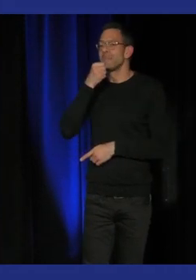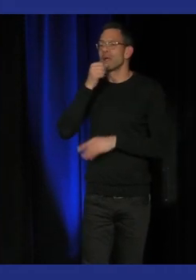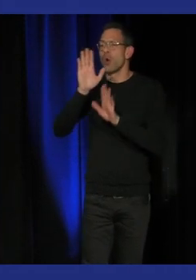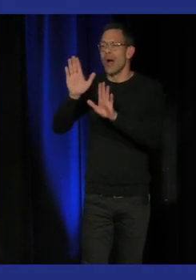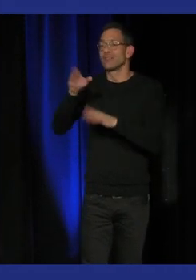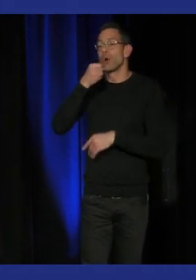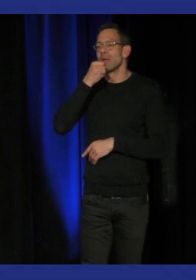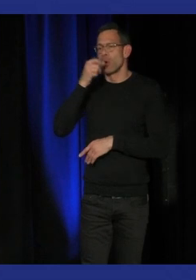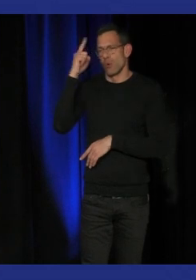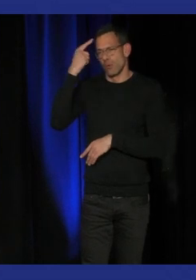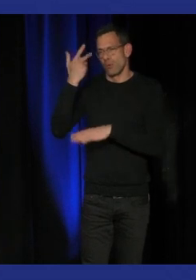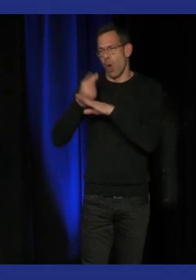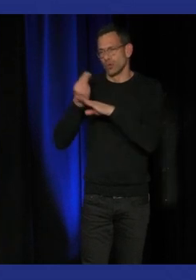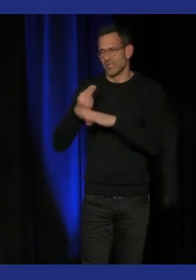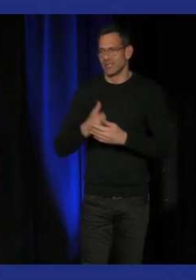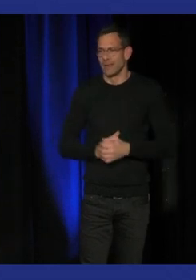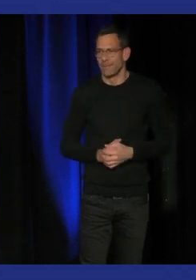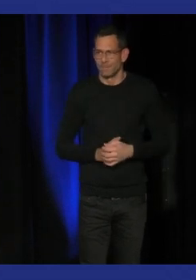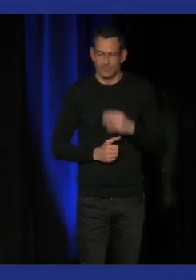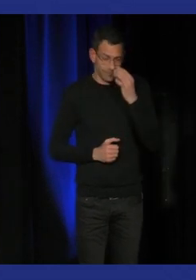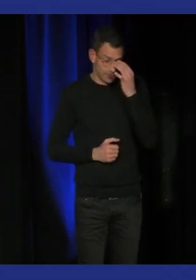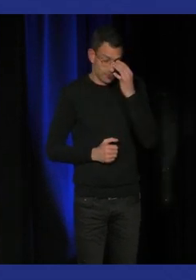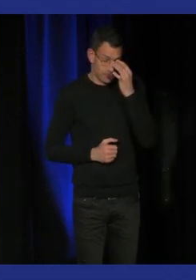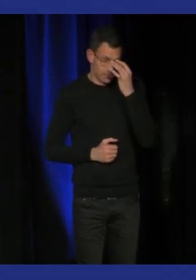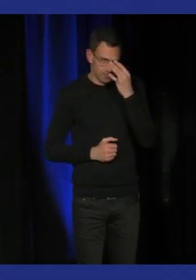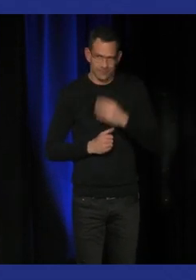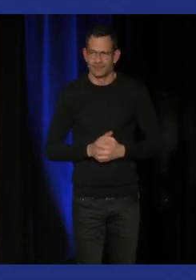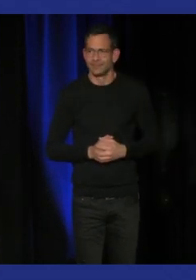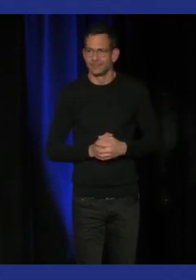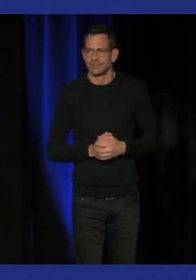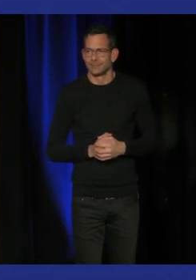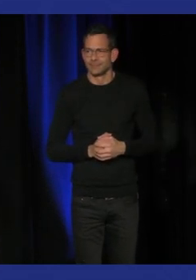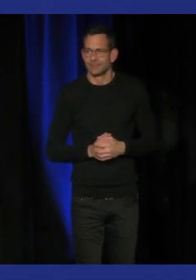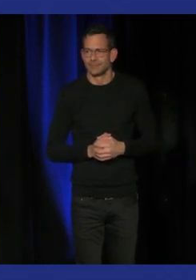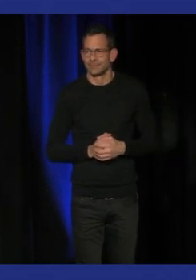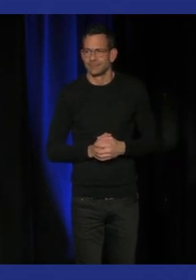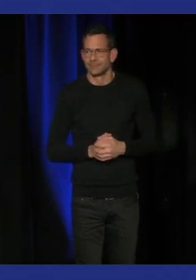Attendez, c'est parce que c'est enregistré, il faut que vous preniez le micro. Sinon, après, l'enregistrement ne marchera pas.